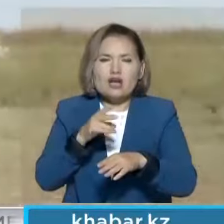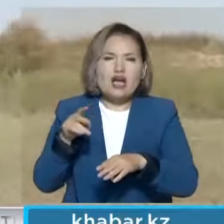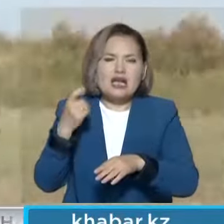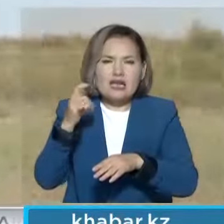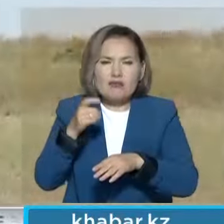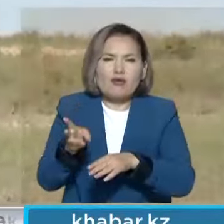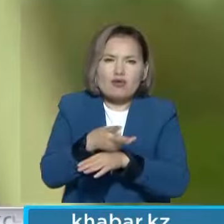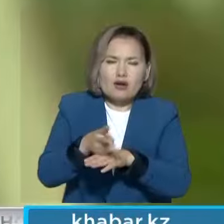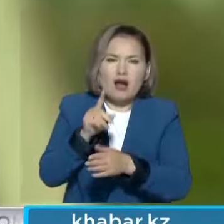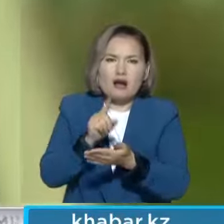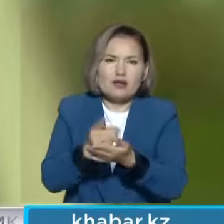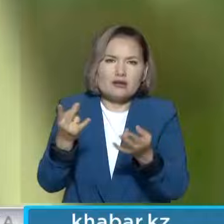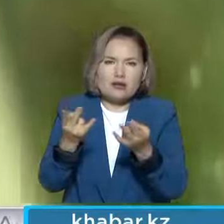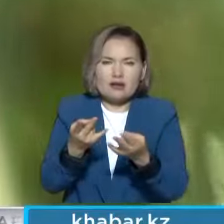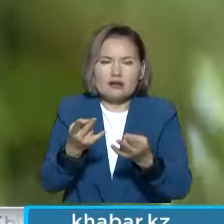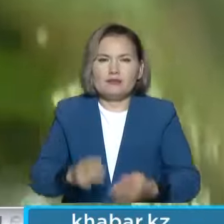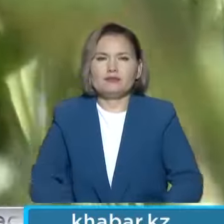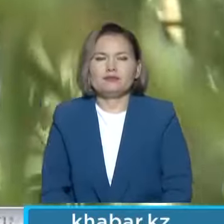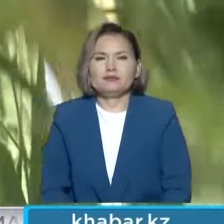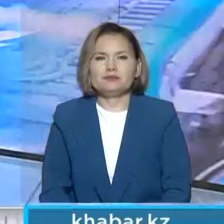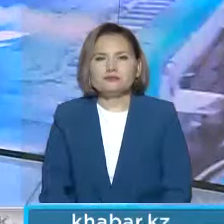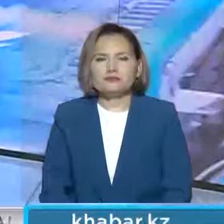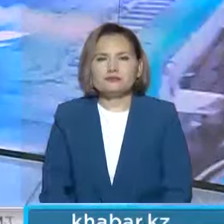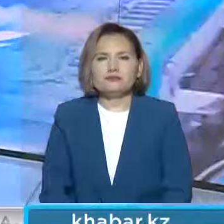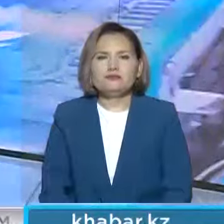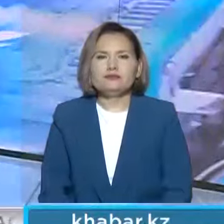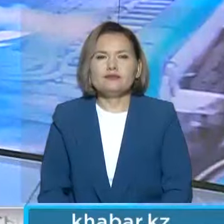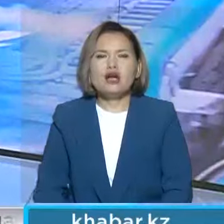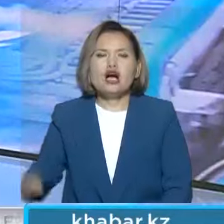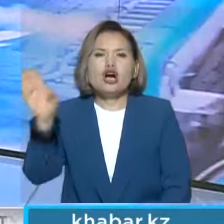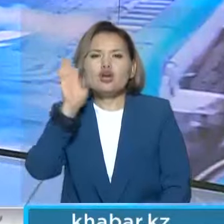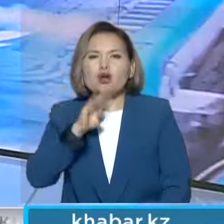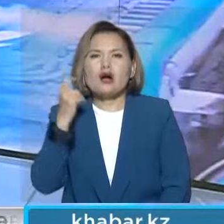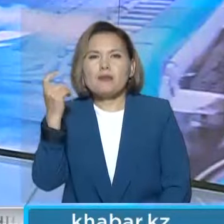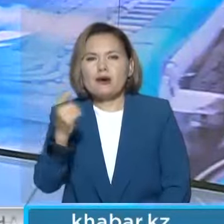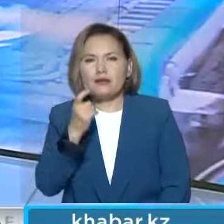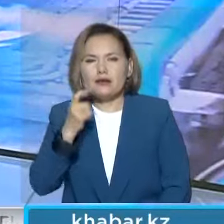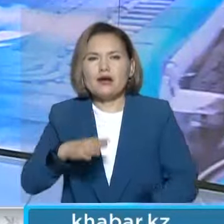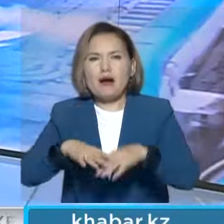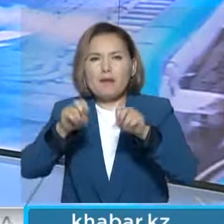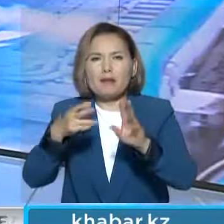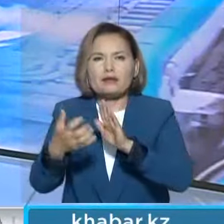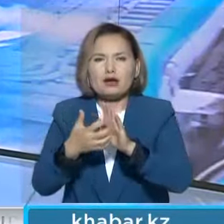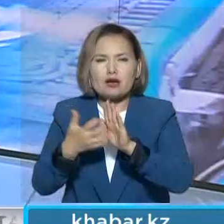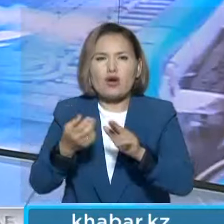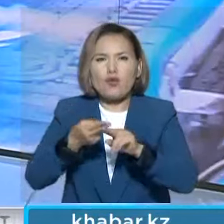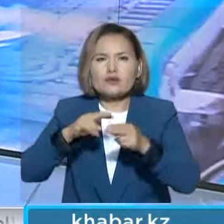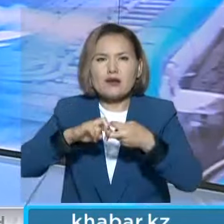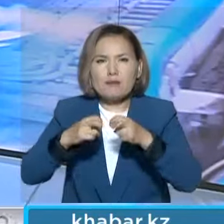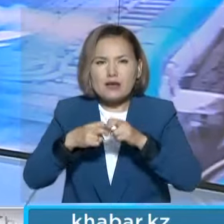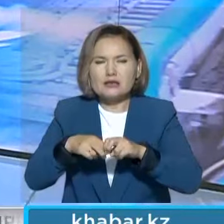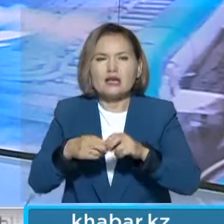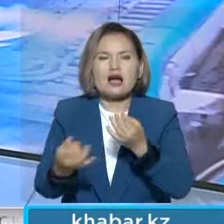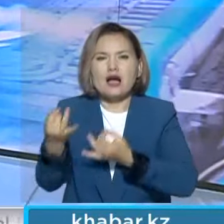Ердәулет Ыбырайұлы аймақтағы тілшілердің көмегімен хабар. Су шаруашылығында маман тапшы. Бұл мәселе Қызылордада